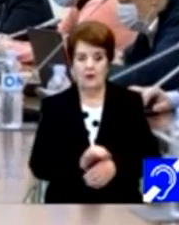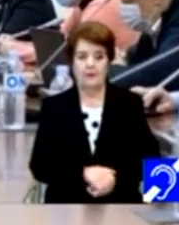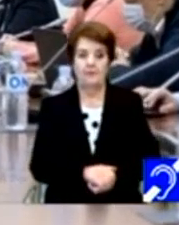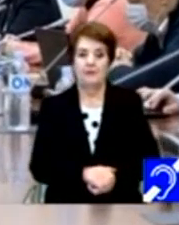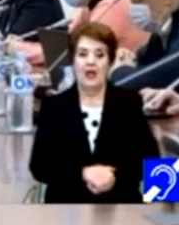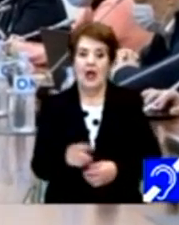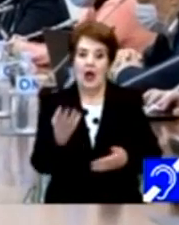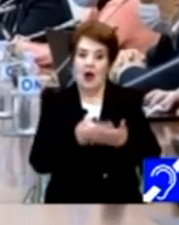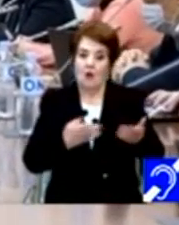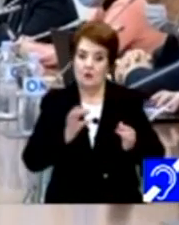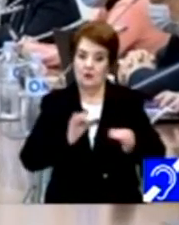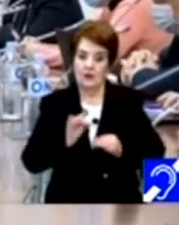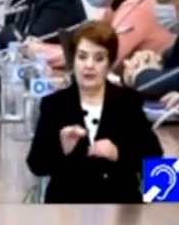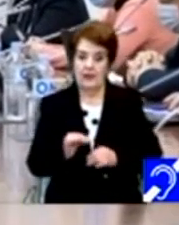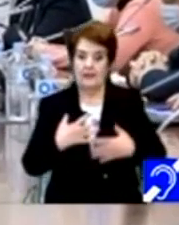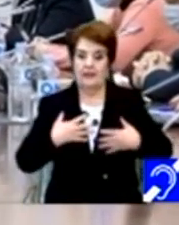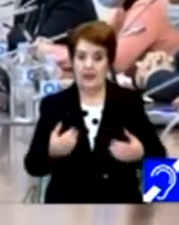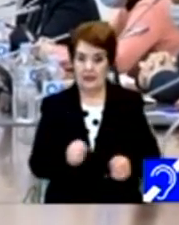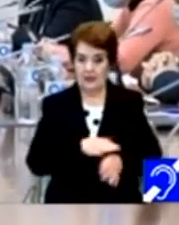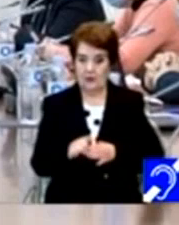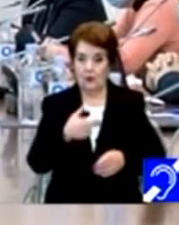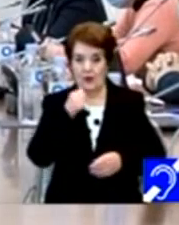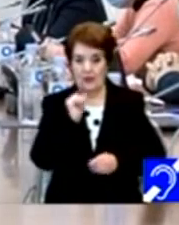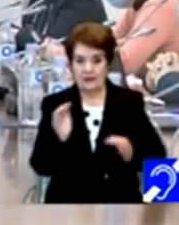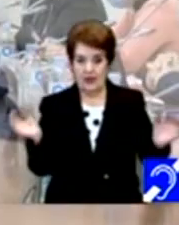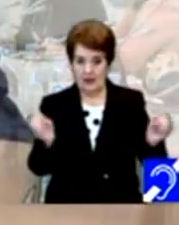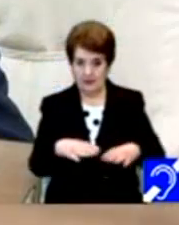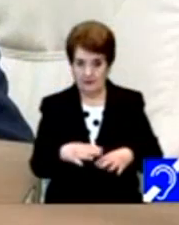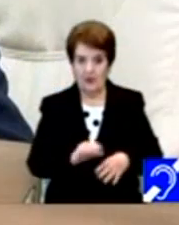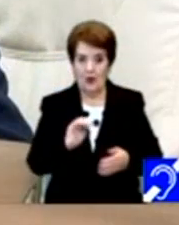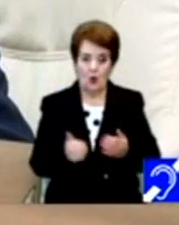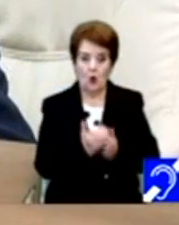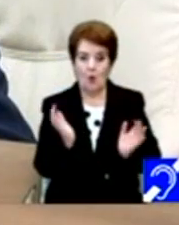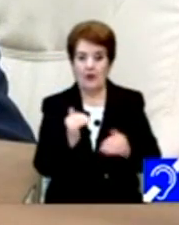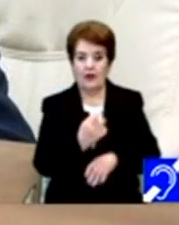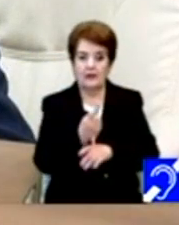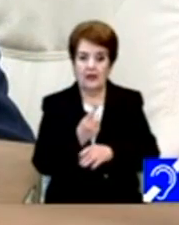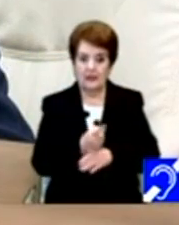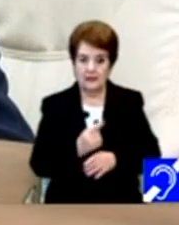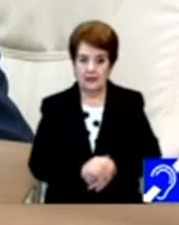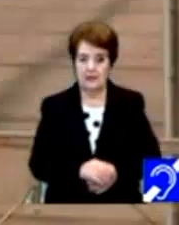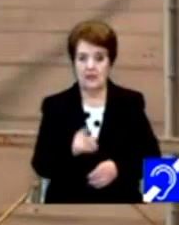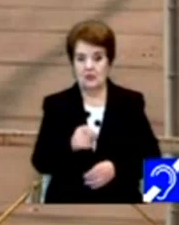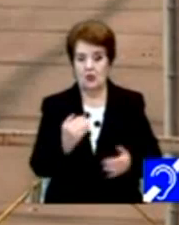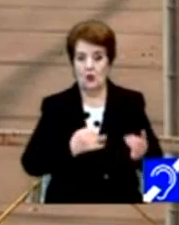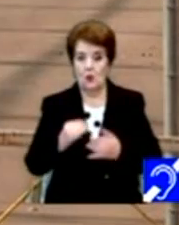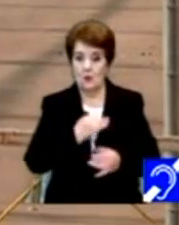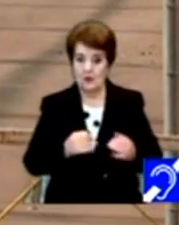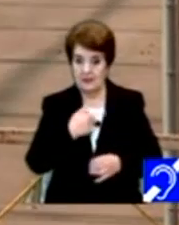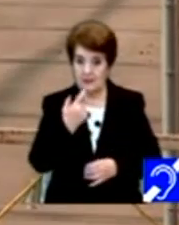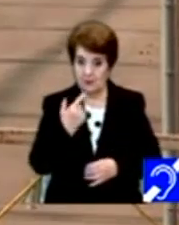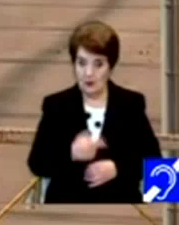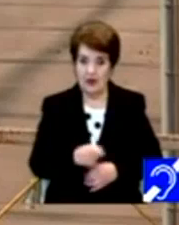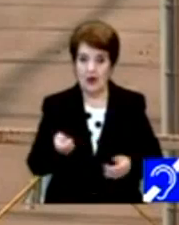Consiliul Consultativ de Sănătate Publică s-a întrunit aseară pentru a pregăti un nou pachet de restricții și s-a emis un comunicat în care se spunea